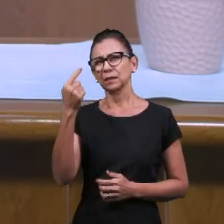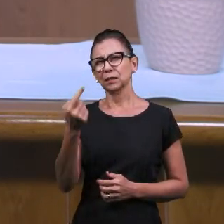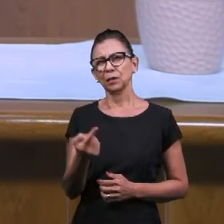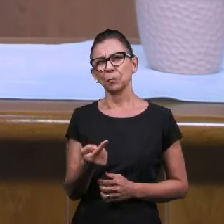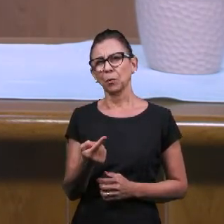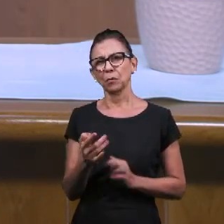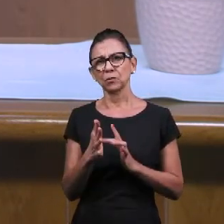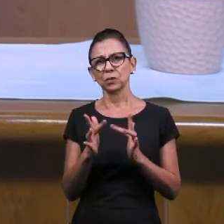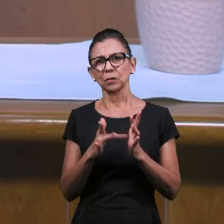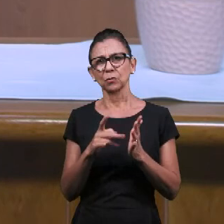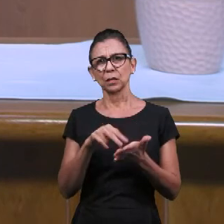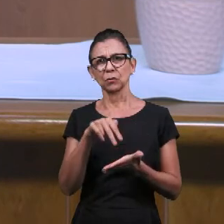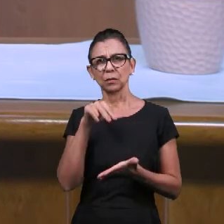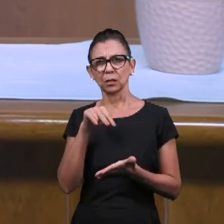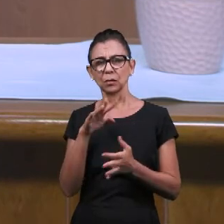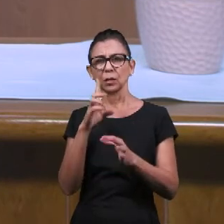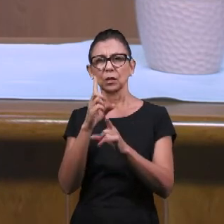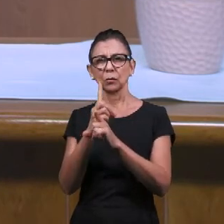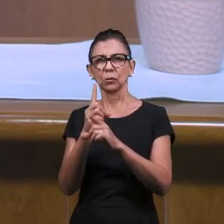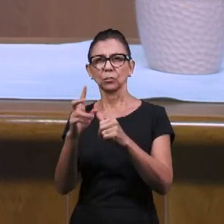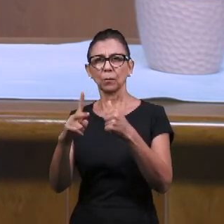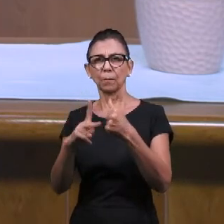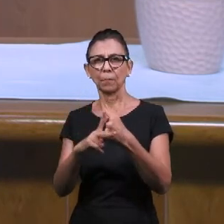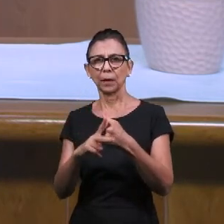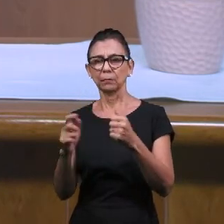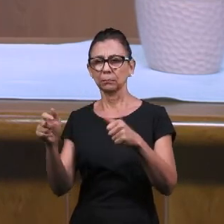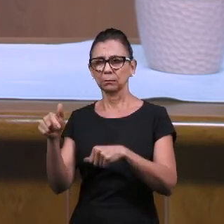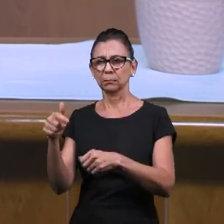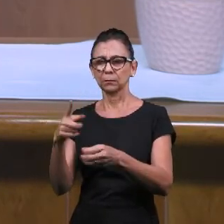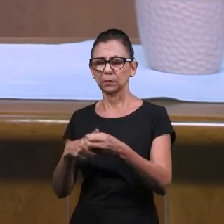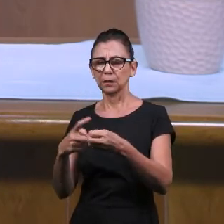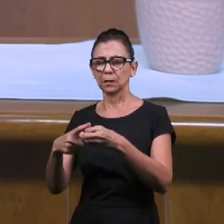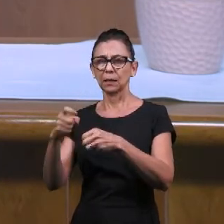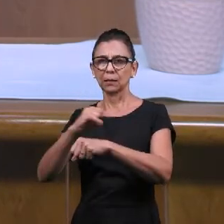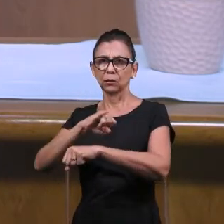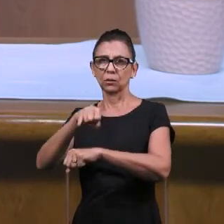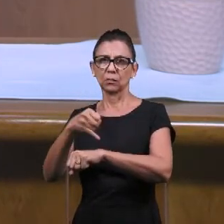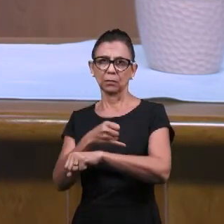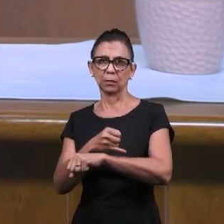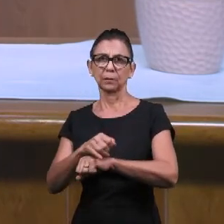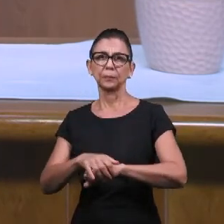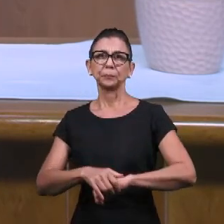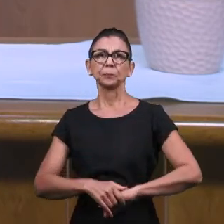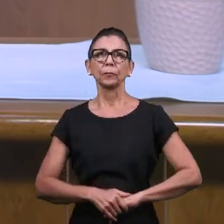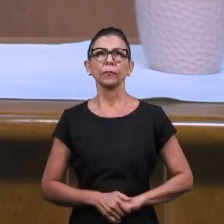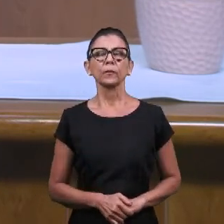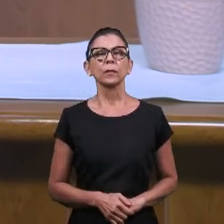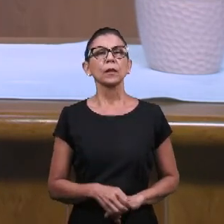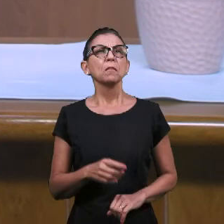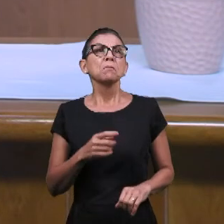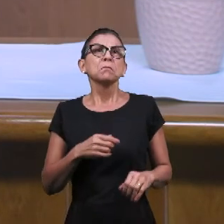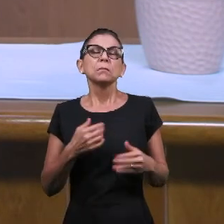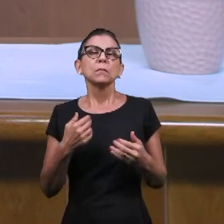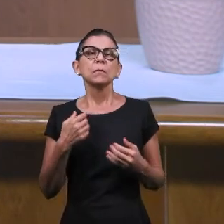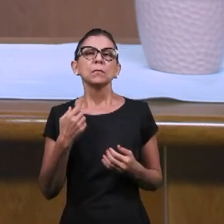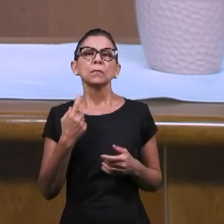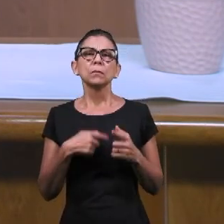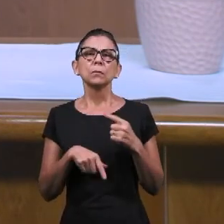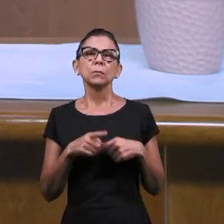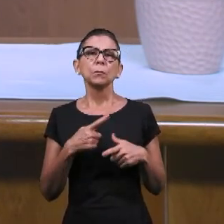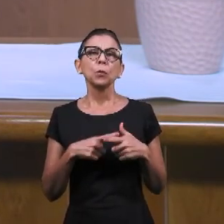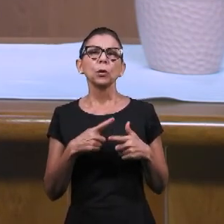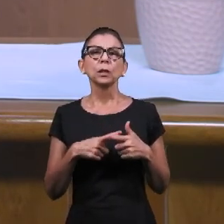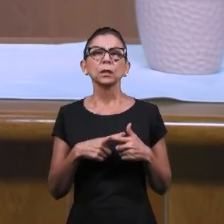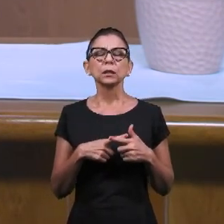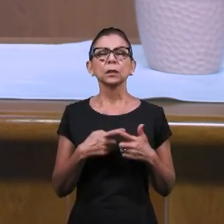у Господа. И сам Господь сказал потом, после воскресения, скажите братьям моим и